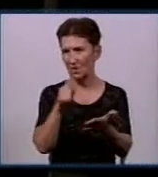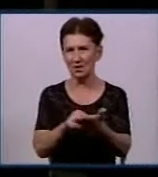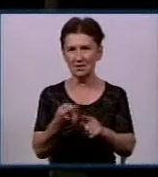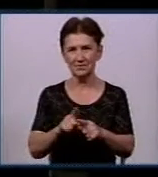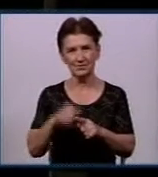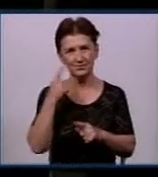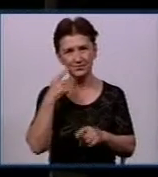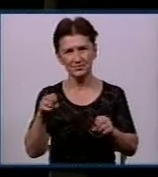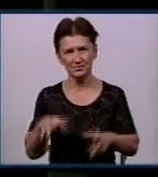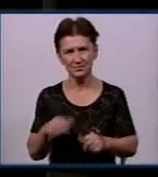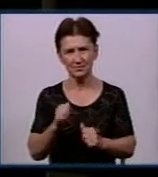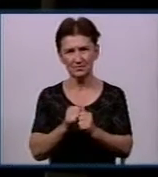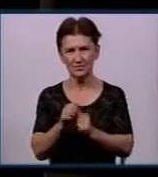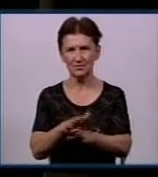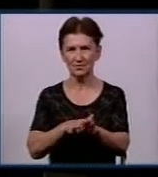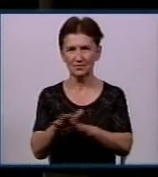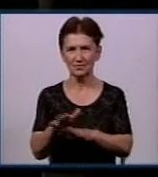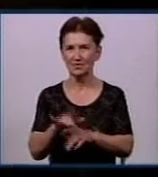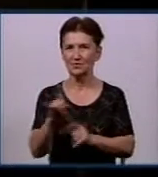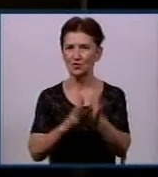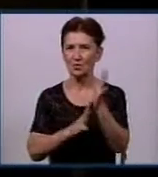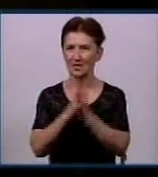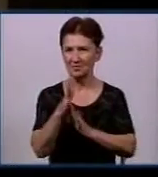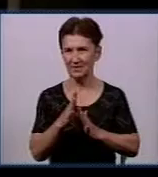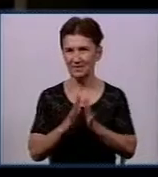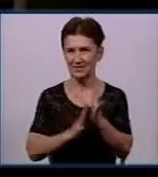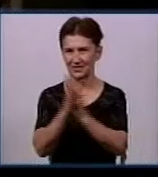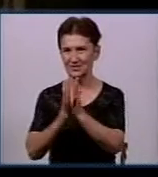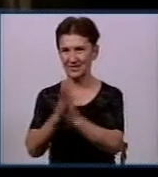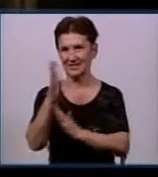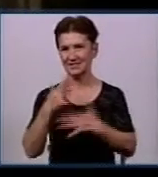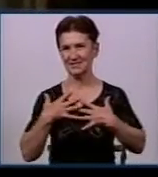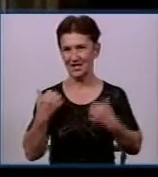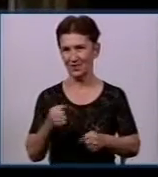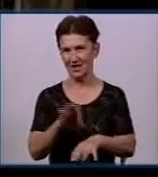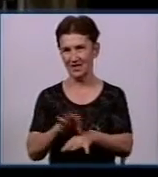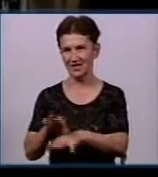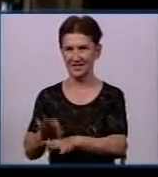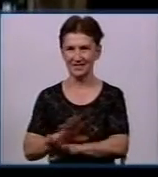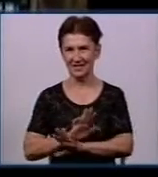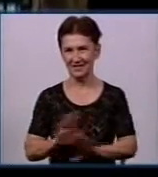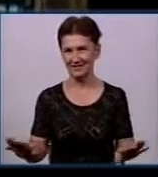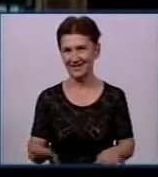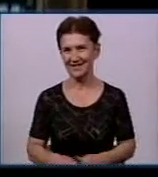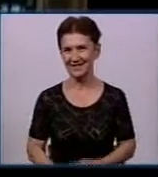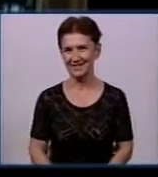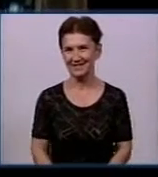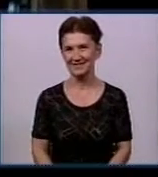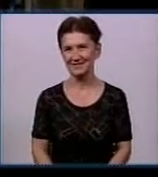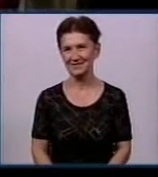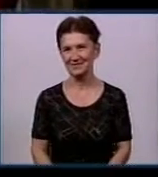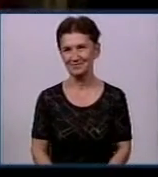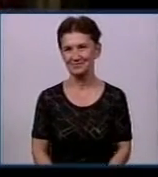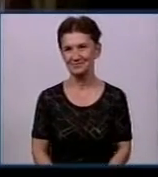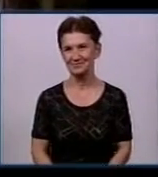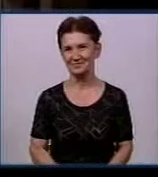вирішили щеплюватися повністю, аби дитина росла здоровою та не хворіла. Я не хворів і вона хворіти не буде, тож ми консерватори в цьому